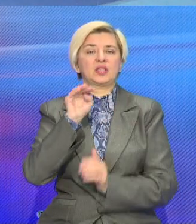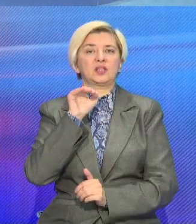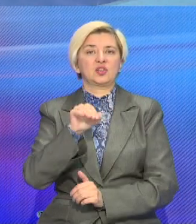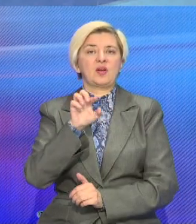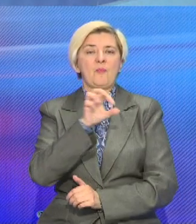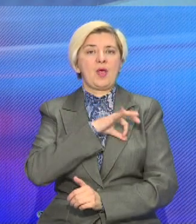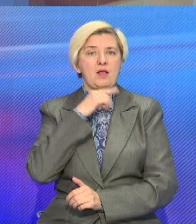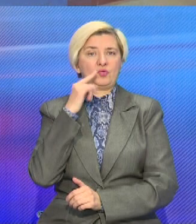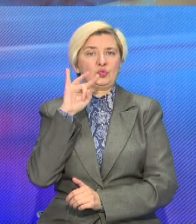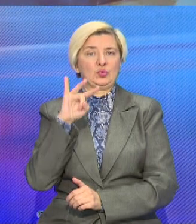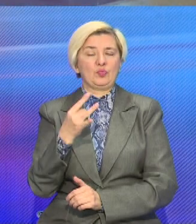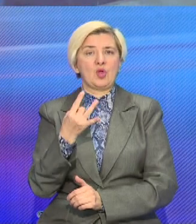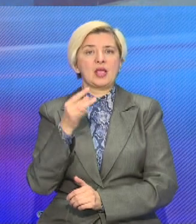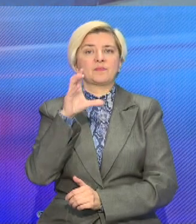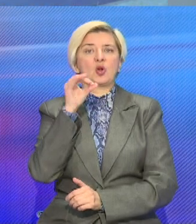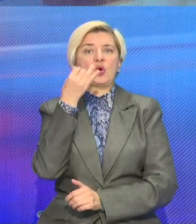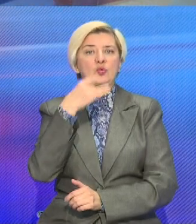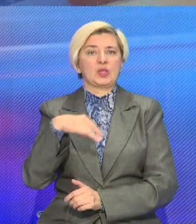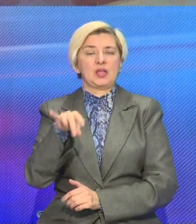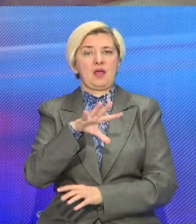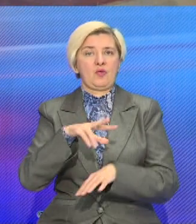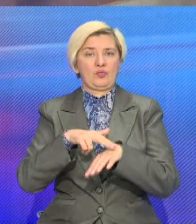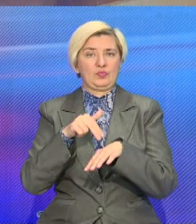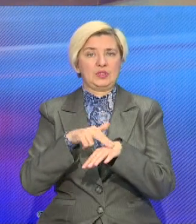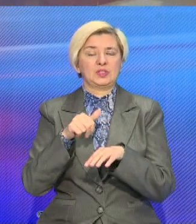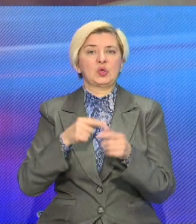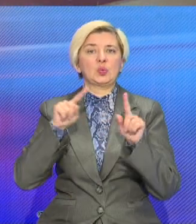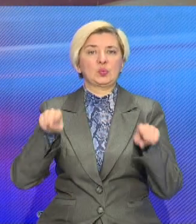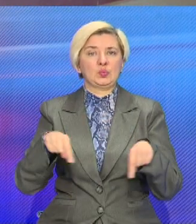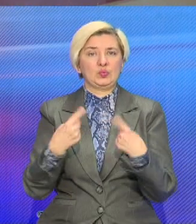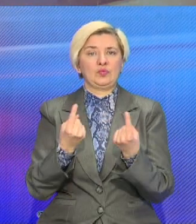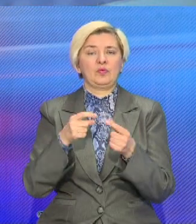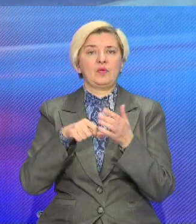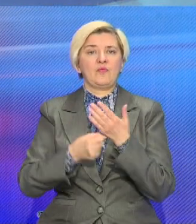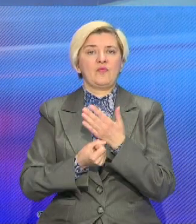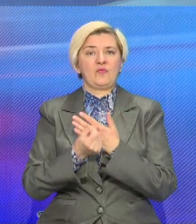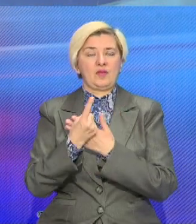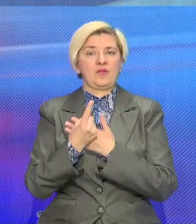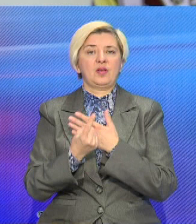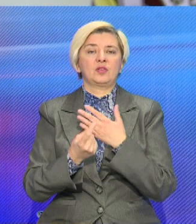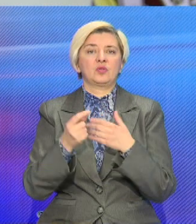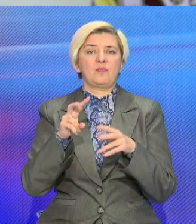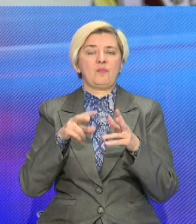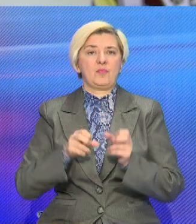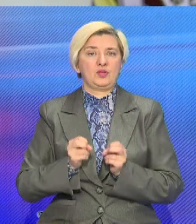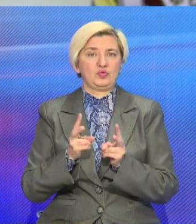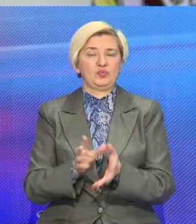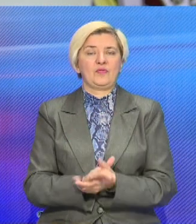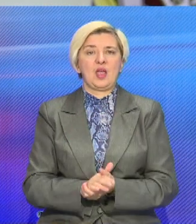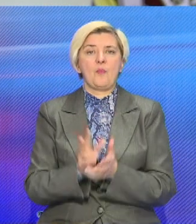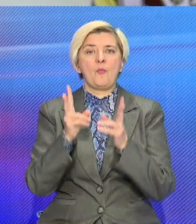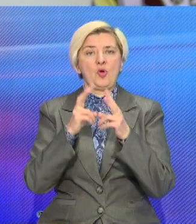відділом слідчого комітету встановлюються обставини махлярства, учиненого у особливо буйним помірі. По данным